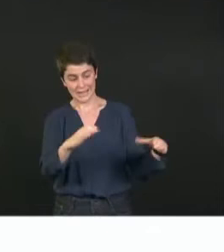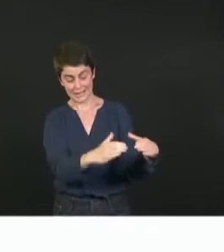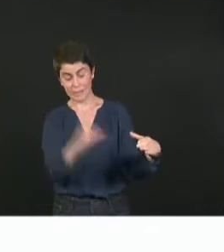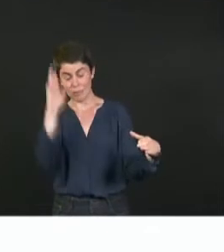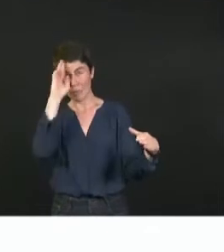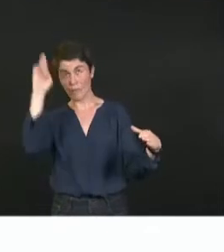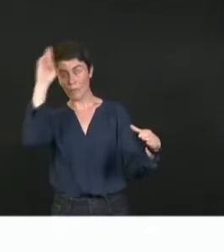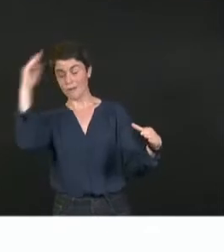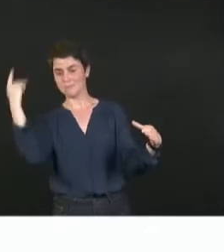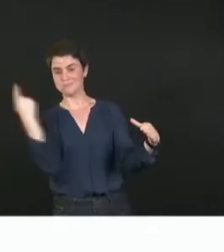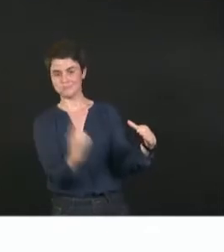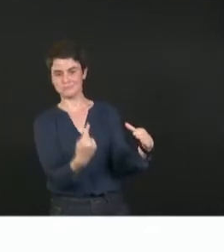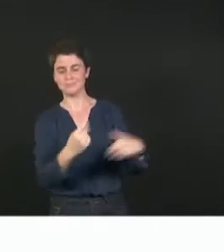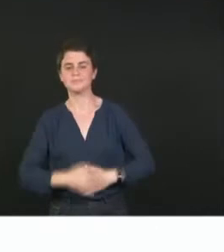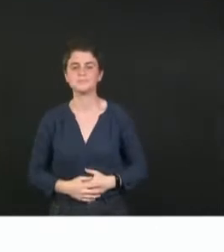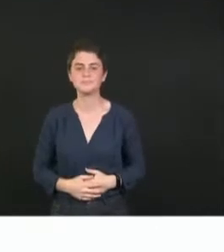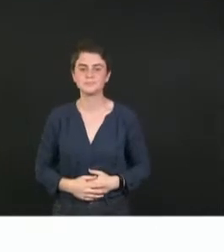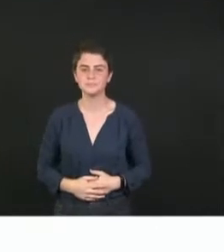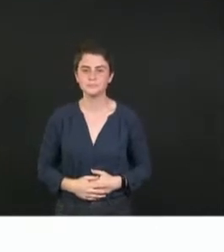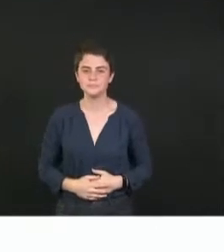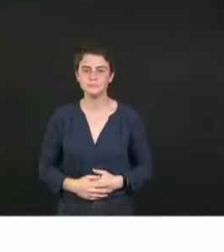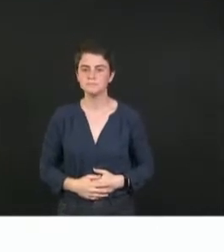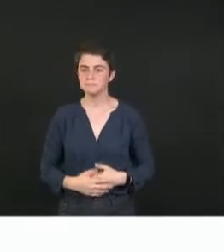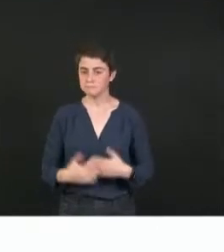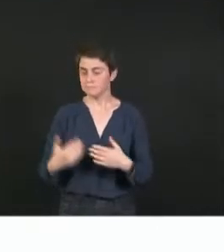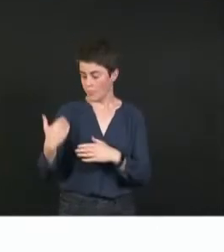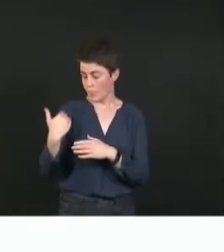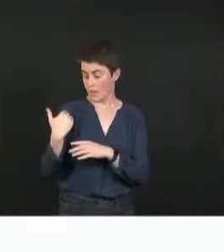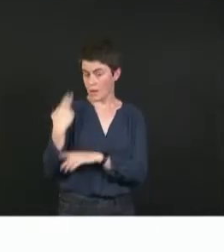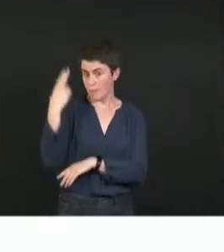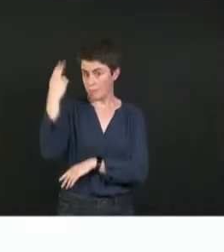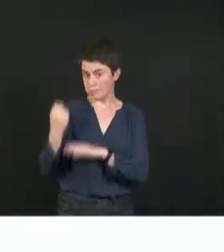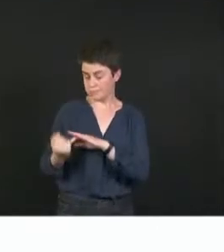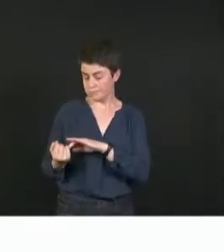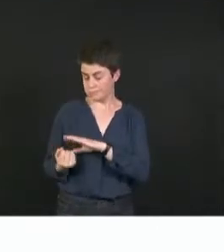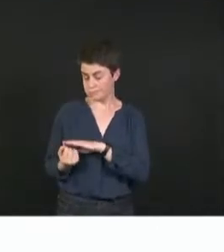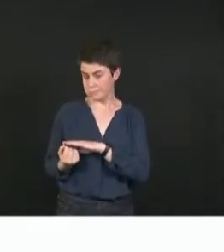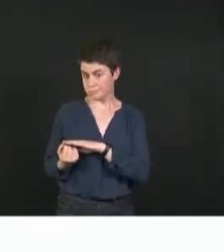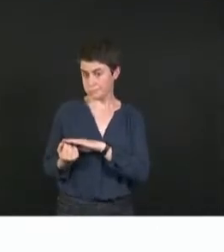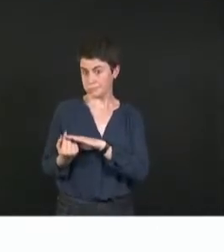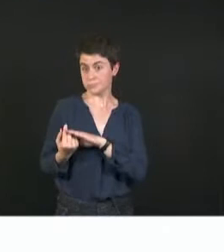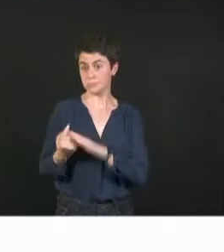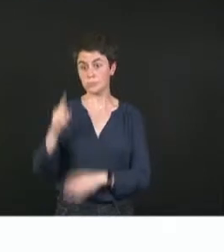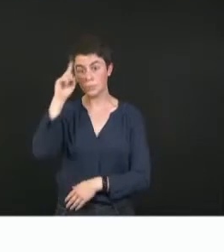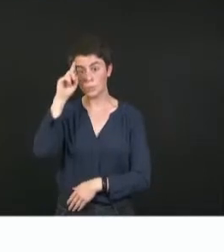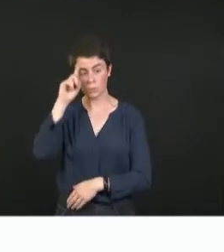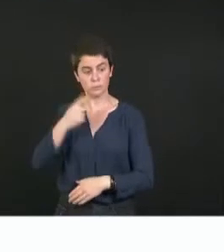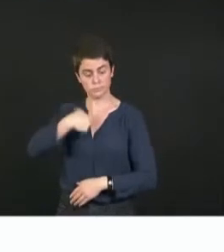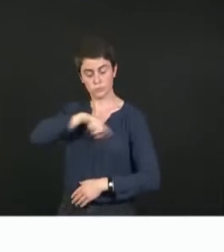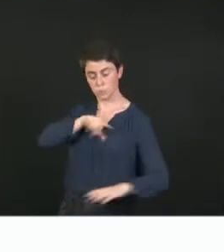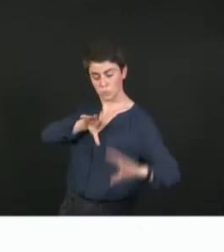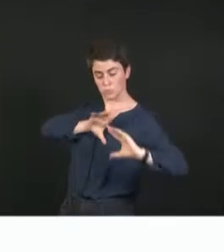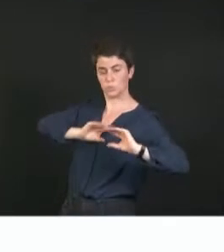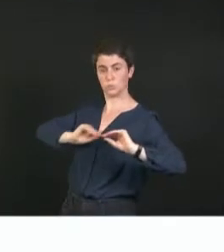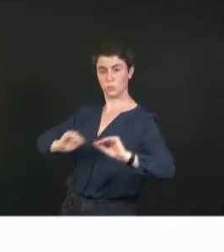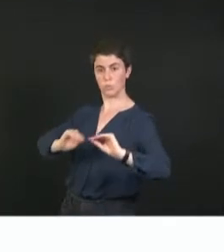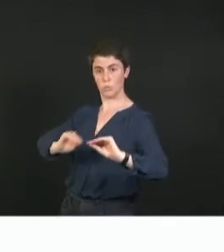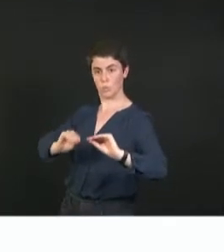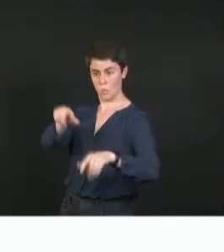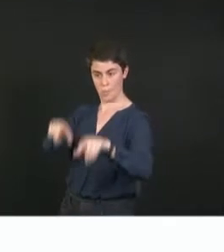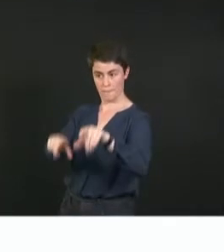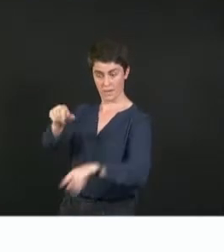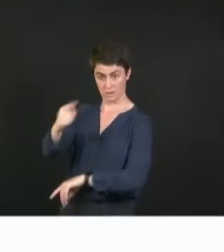équipe. Et il a commencé à se réaliser parce que dans les cours qu'on a dispensés auprès des